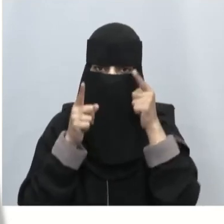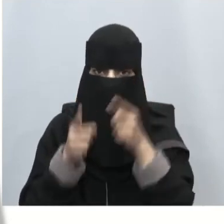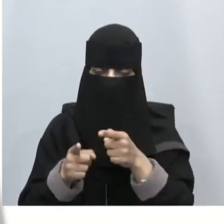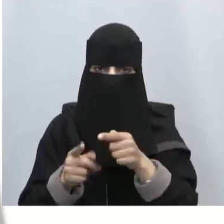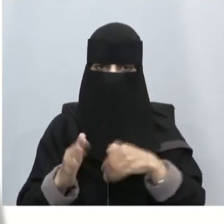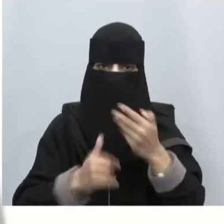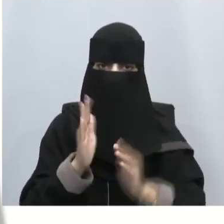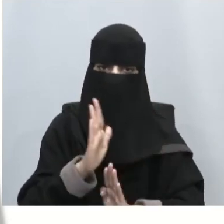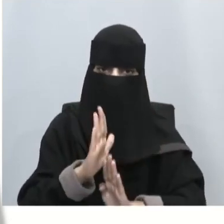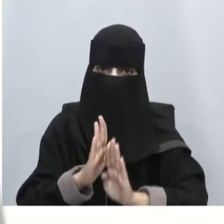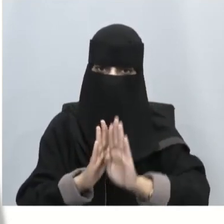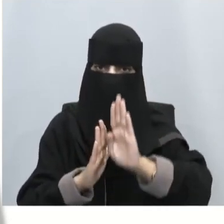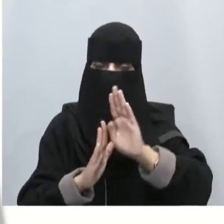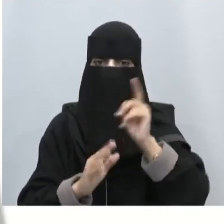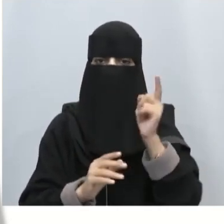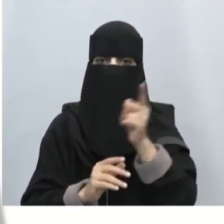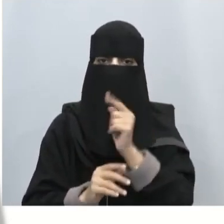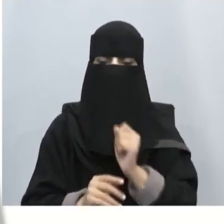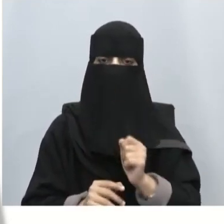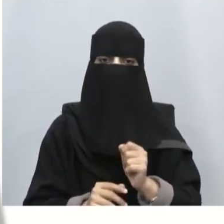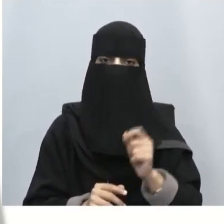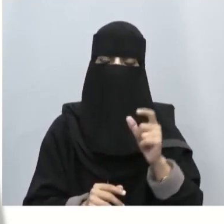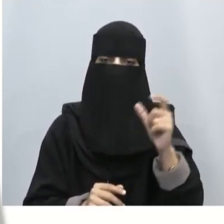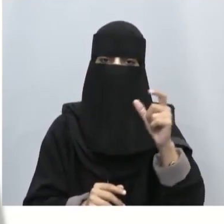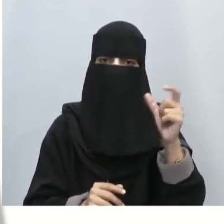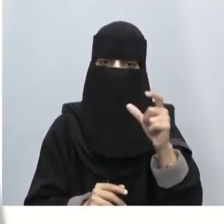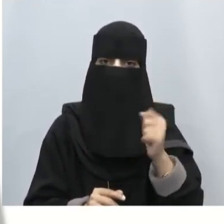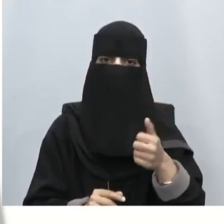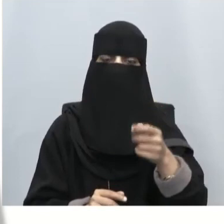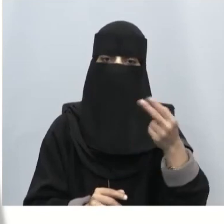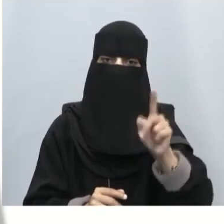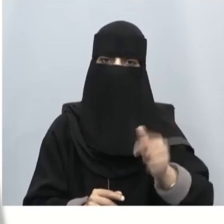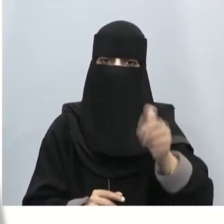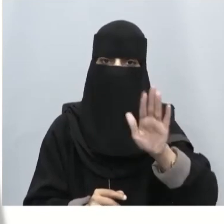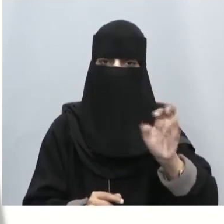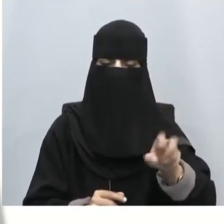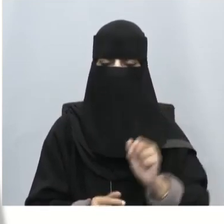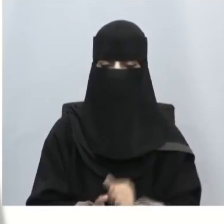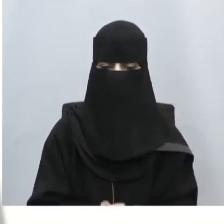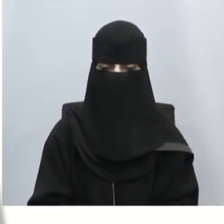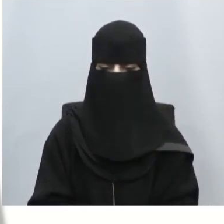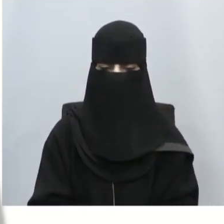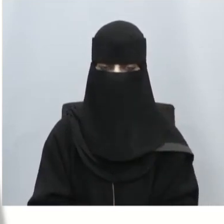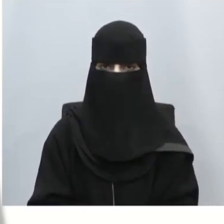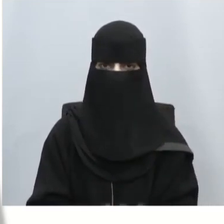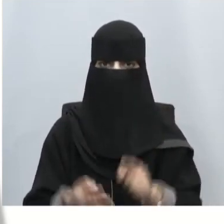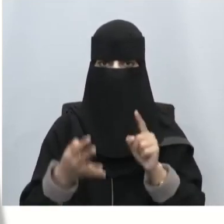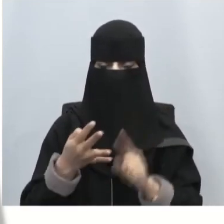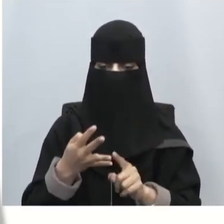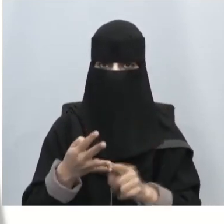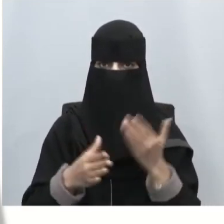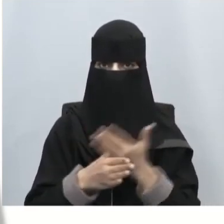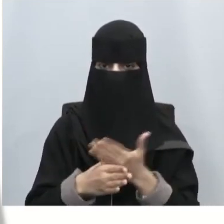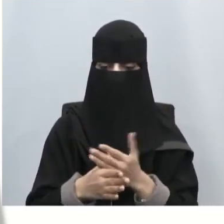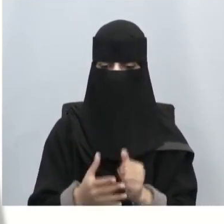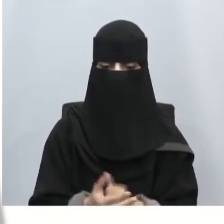تزدهر فيها الدوله الاسلاميه العباسيه في ذلك الوقت اما السبب